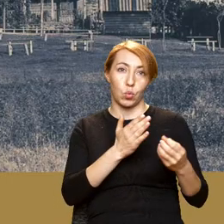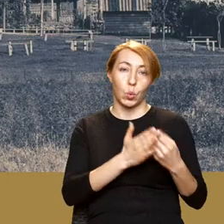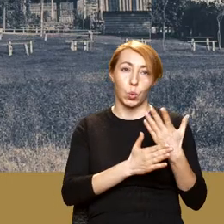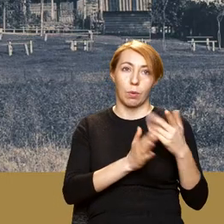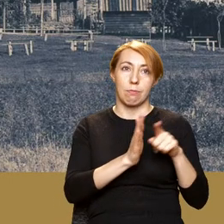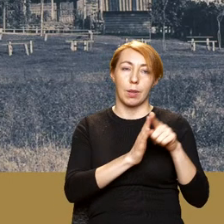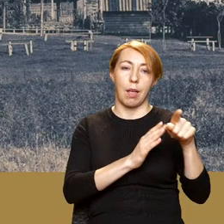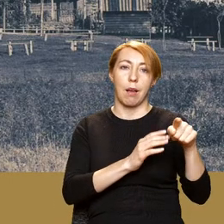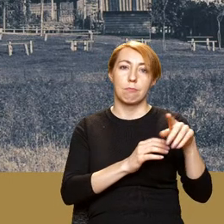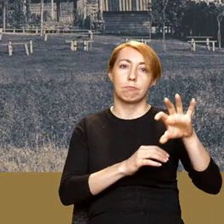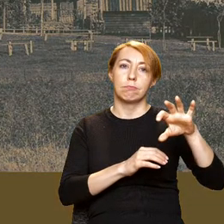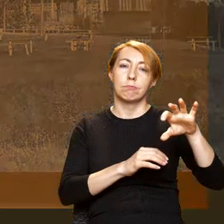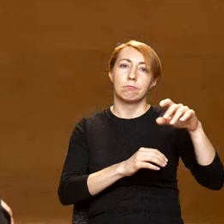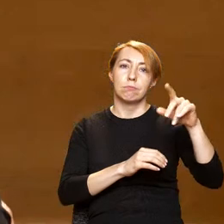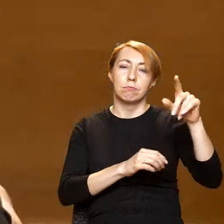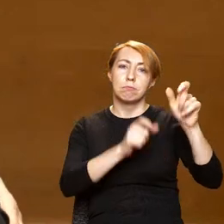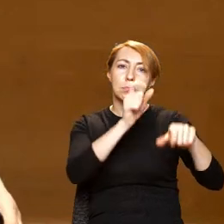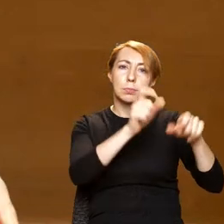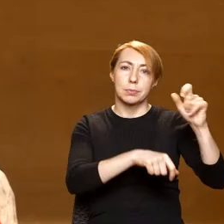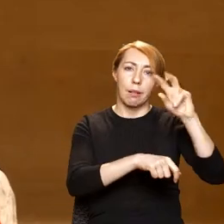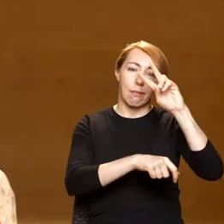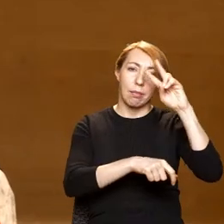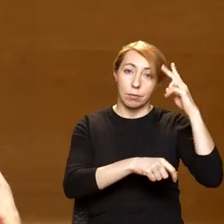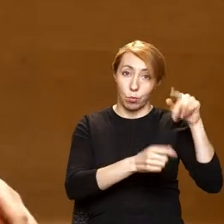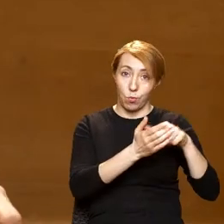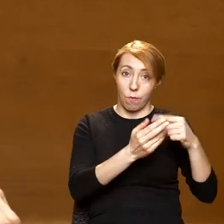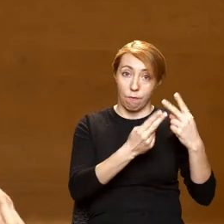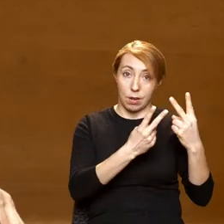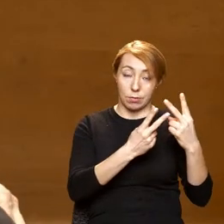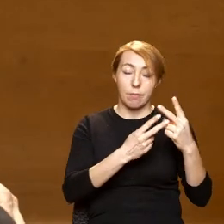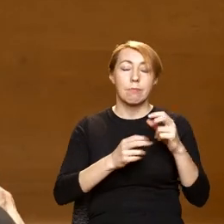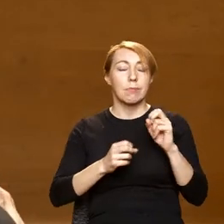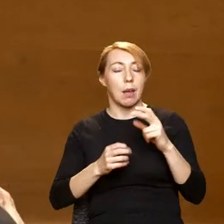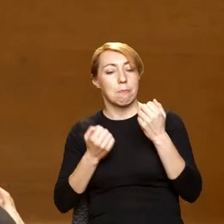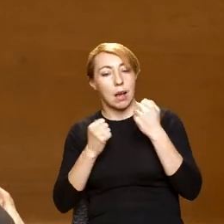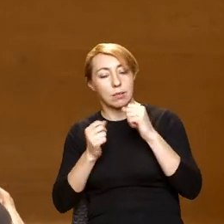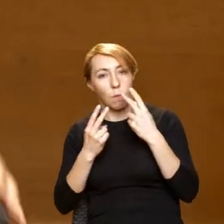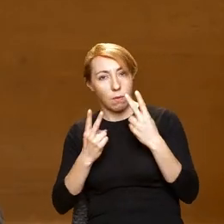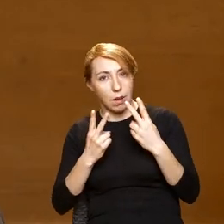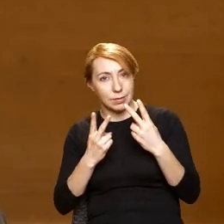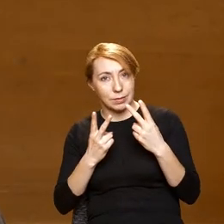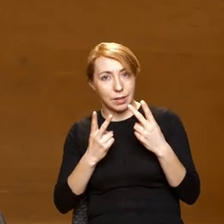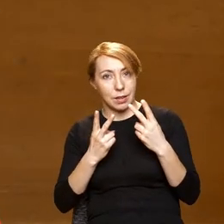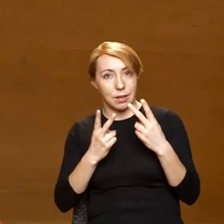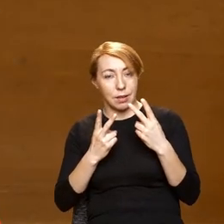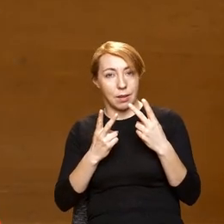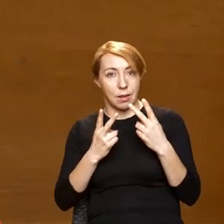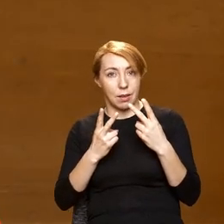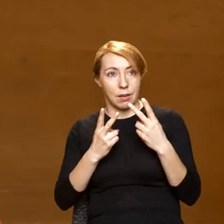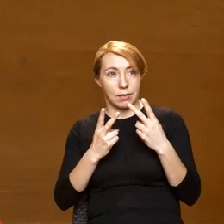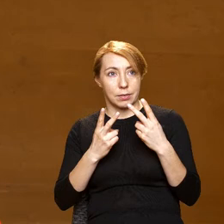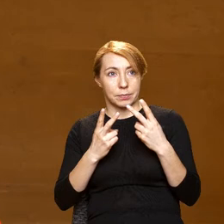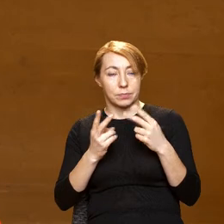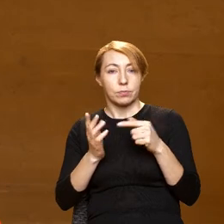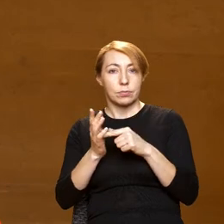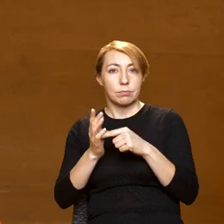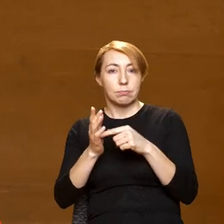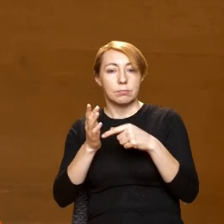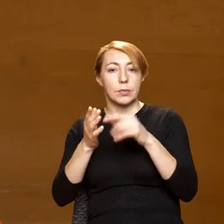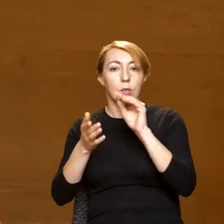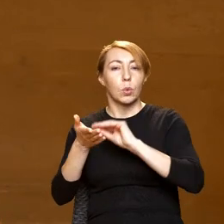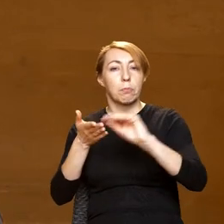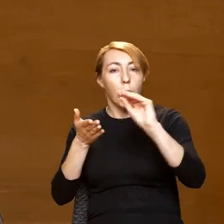dla Litwinów ważne? To jest bardzo ważne. Bardzo ważne teraz z tymi przepisami, z